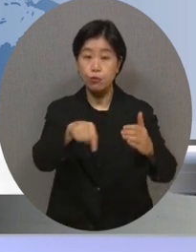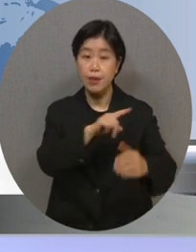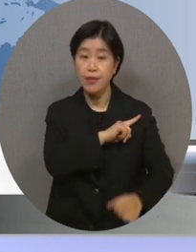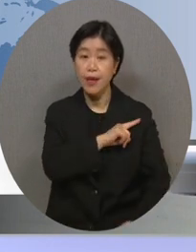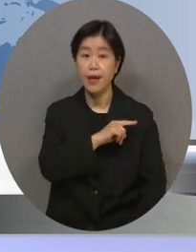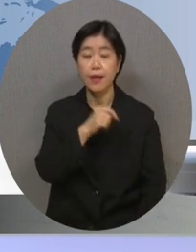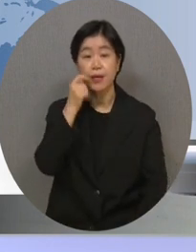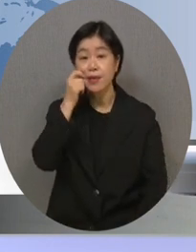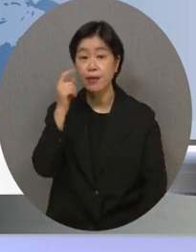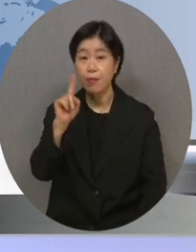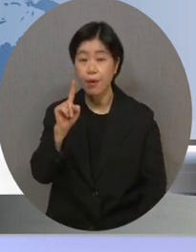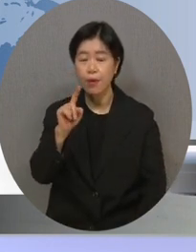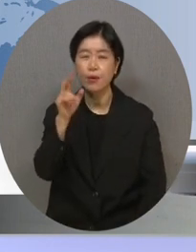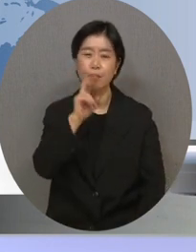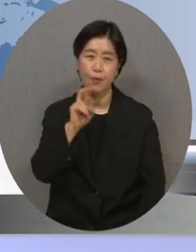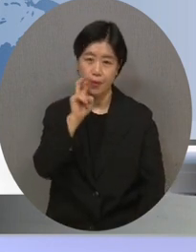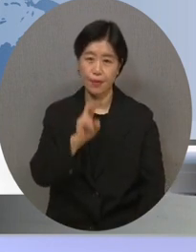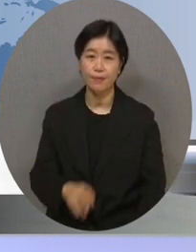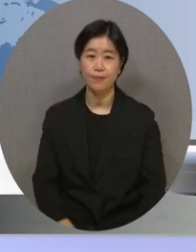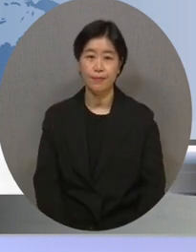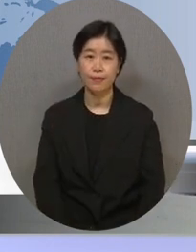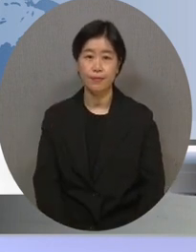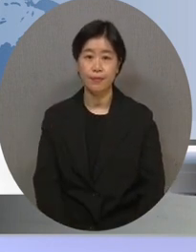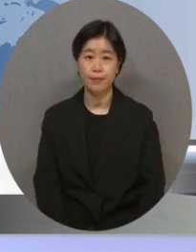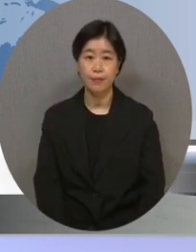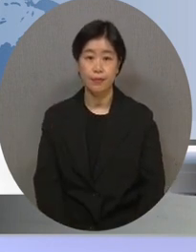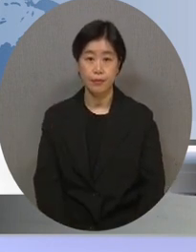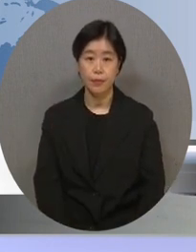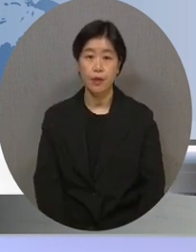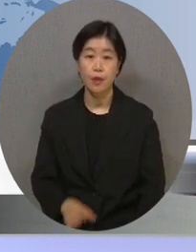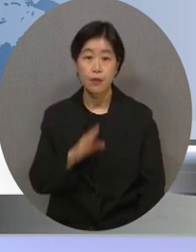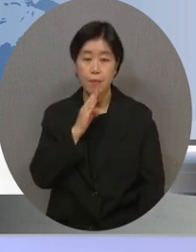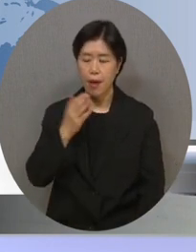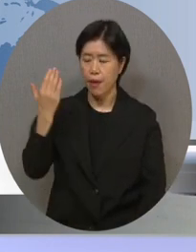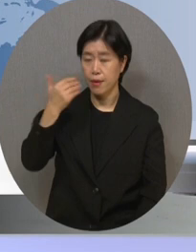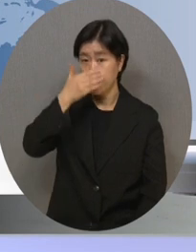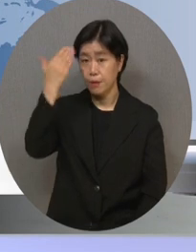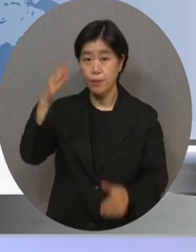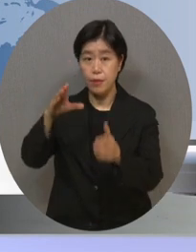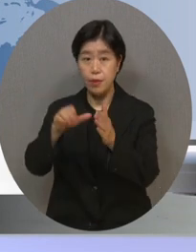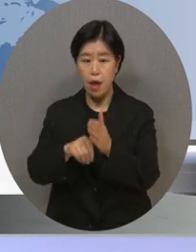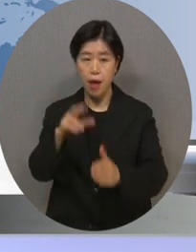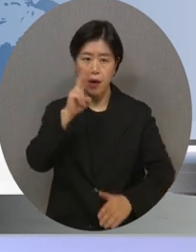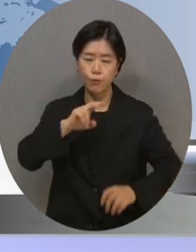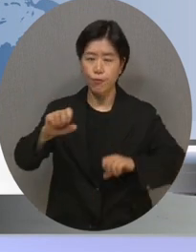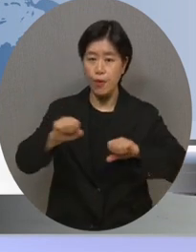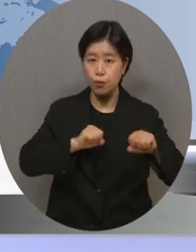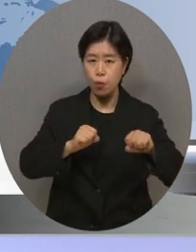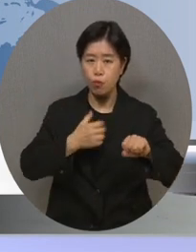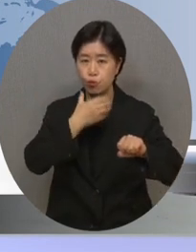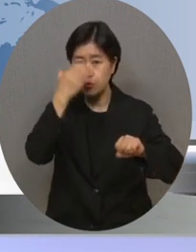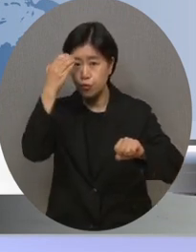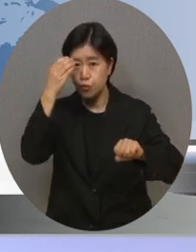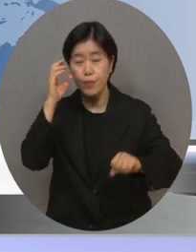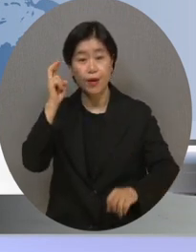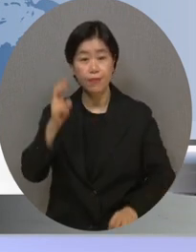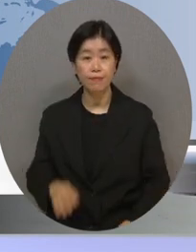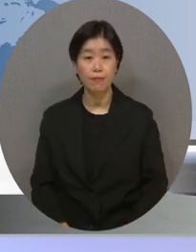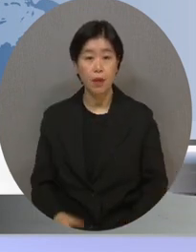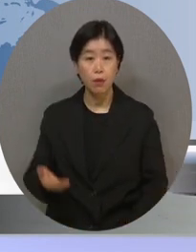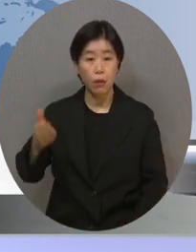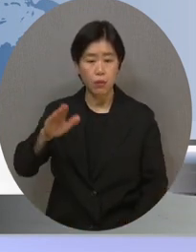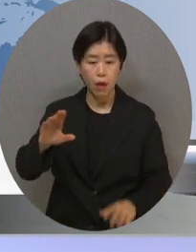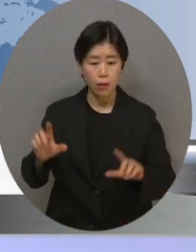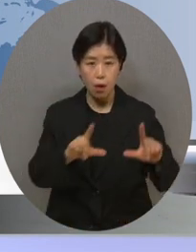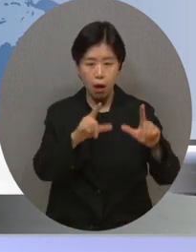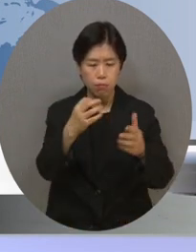건 노래교실이라고 합니다. 그만큼 젊은 시절 가수를 꿈꿨던 분들도 많죠. 하지만 눈앞에